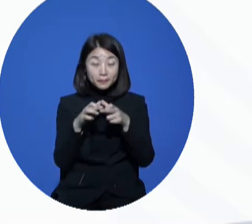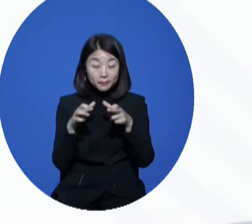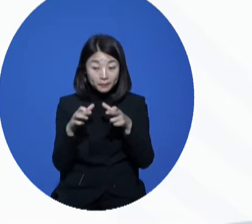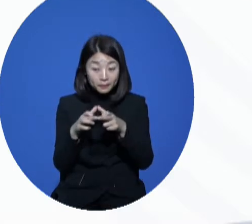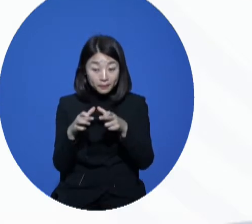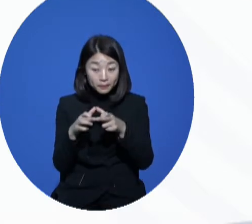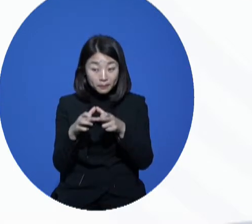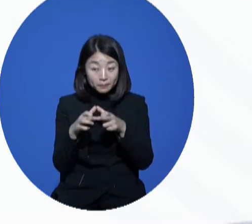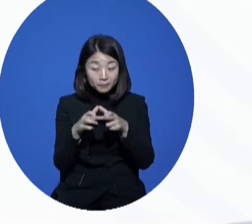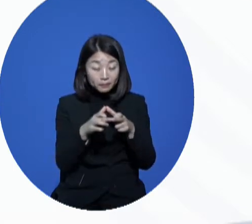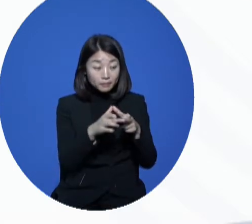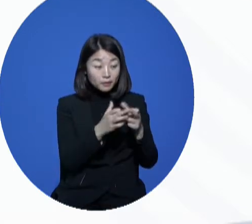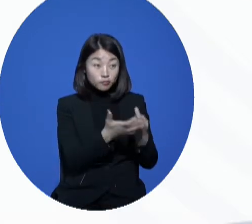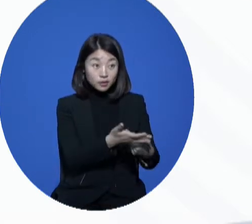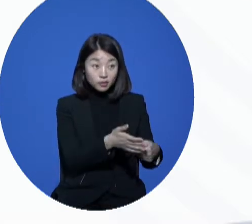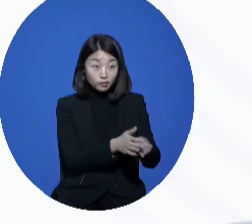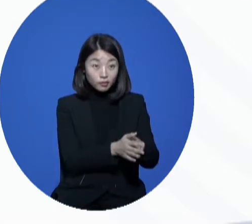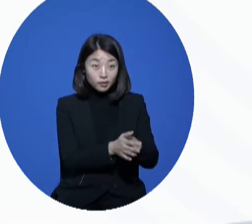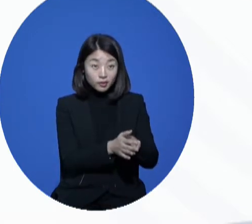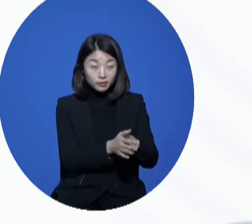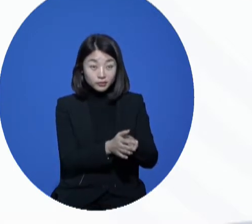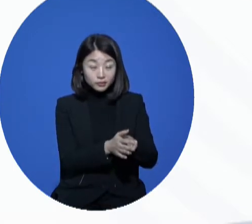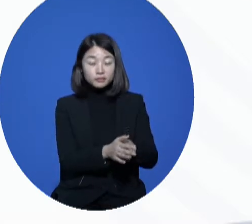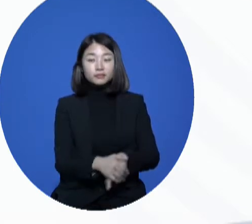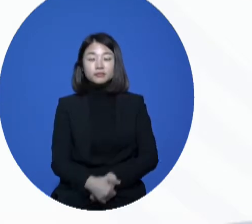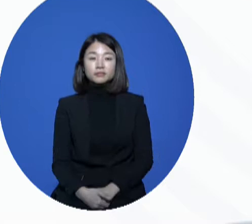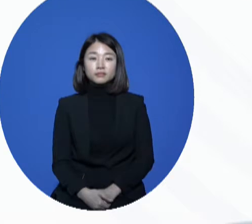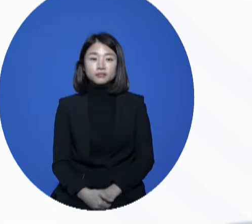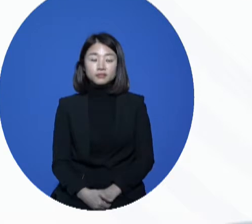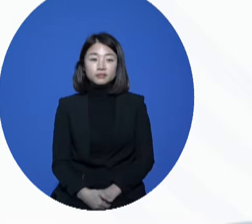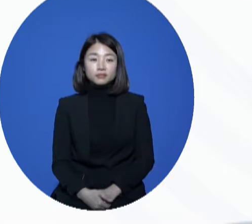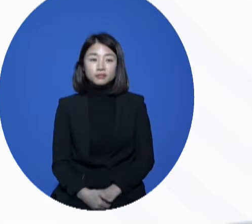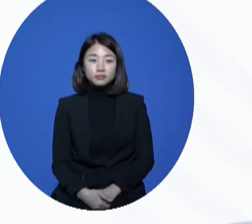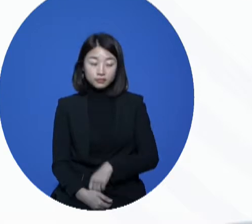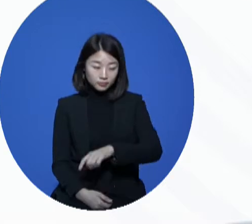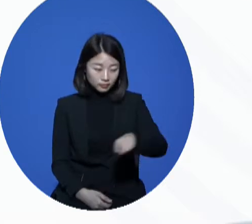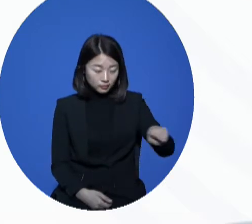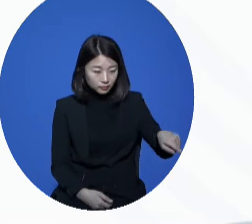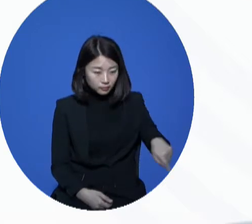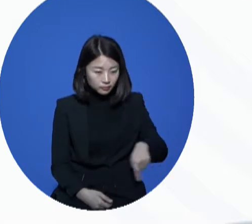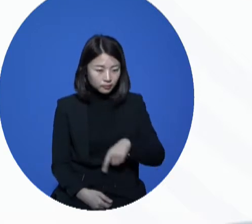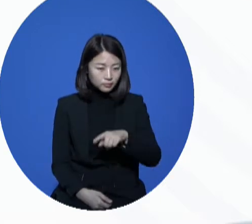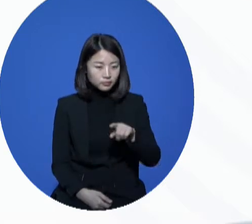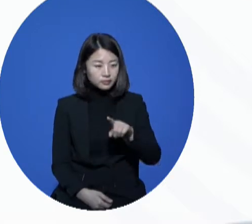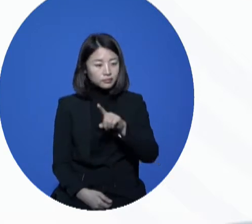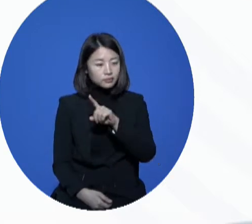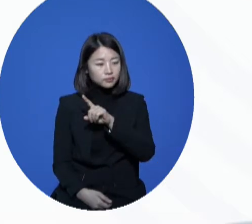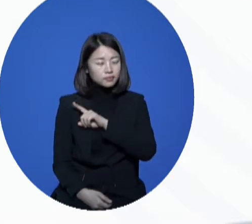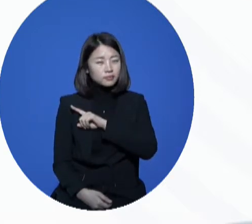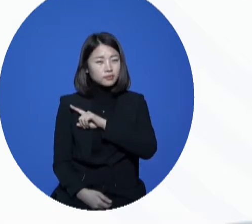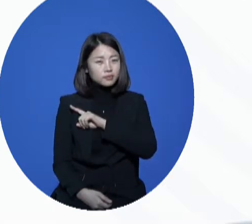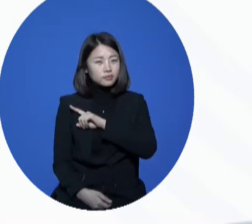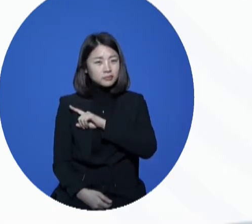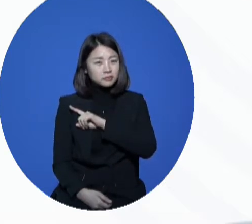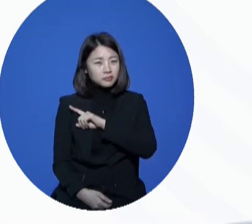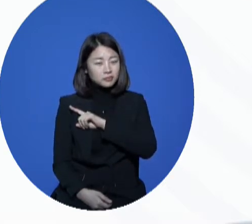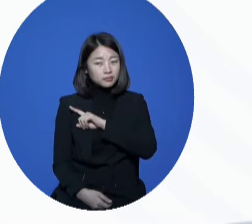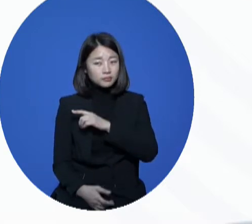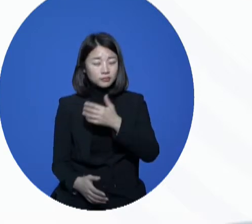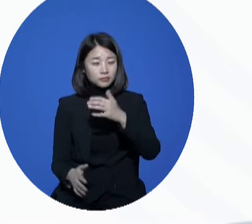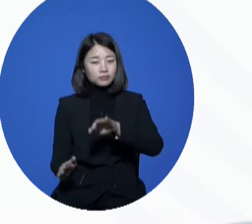장애인들을 대상으로 해서 상황이 어려워지면은 이들을 가장 먼저 소외시키는